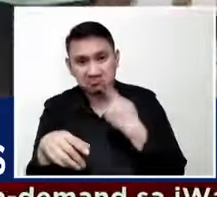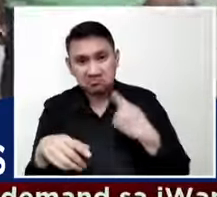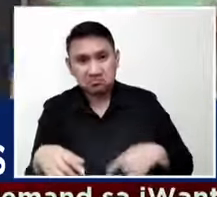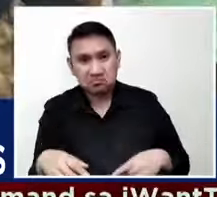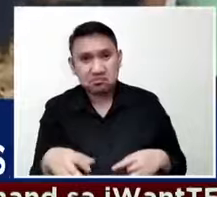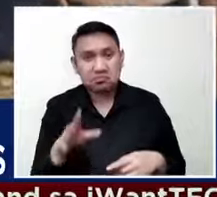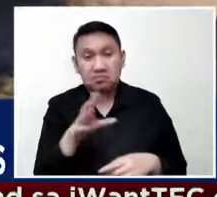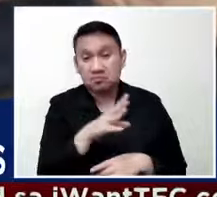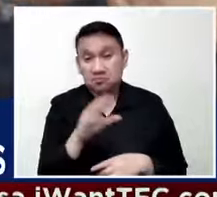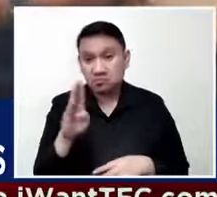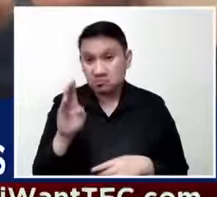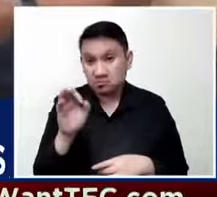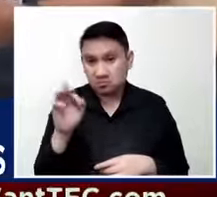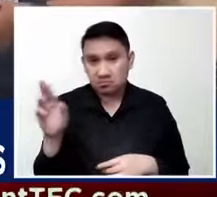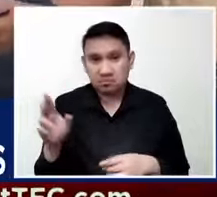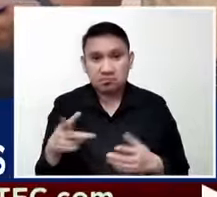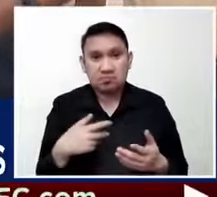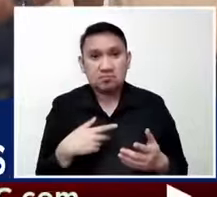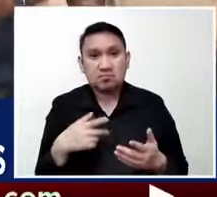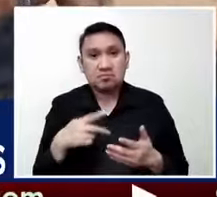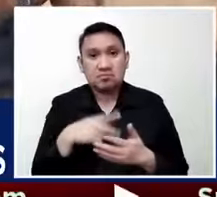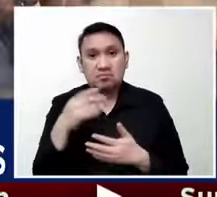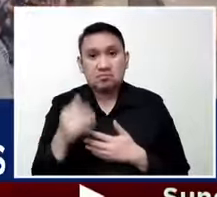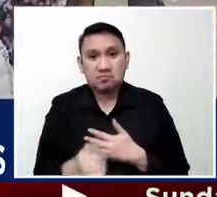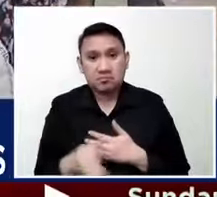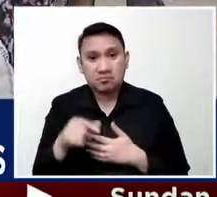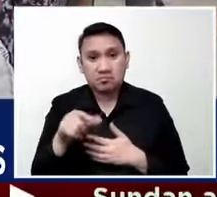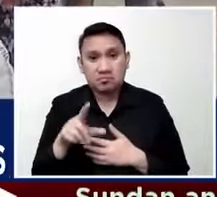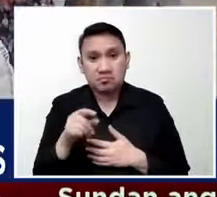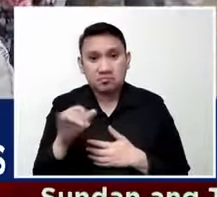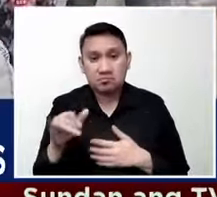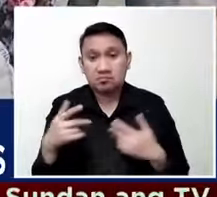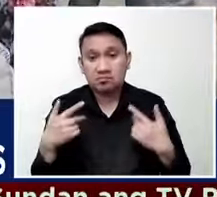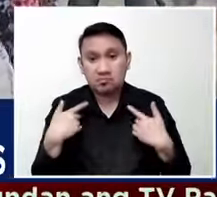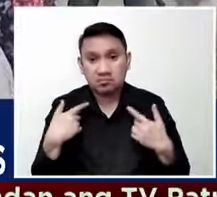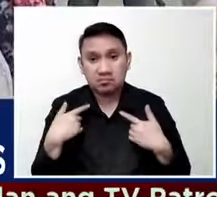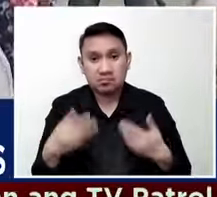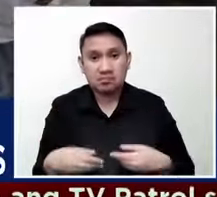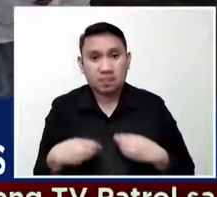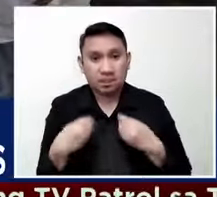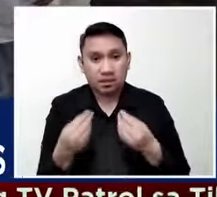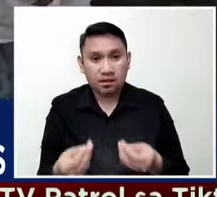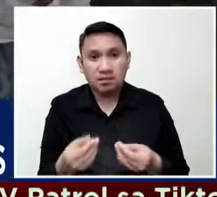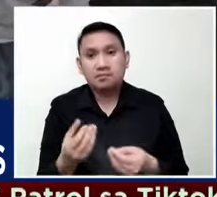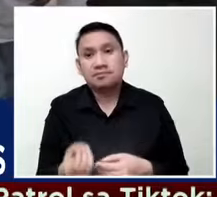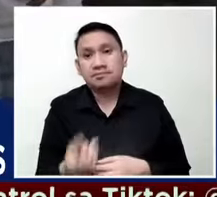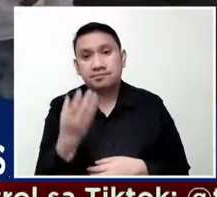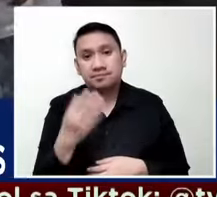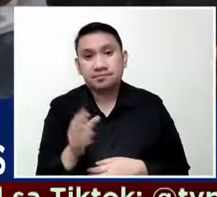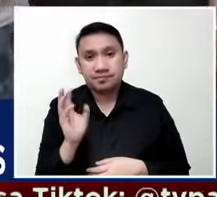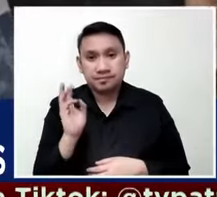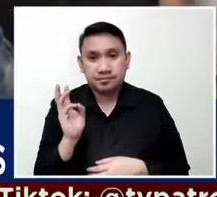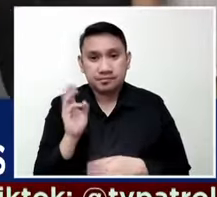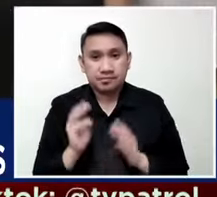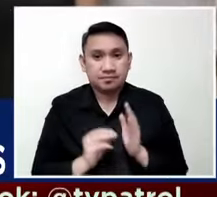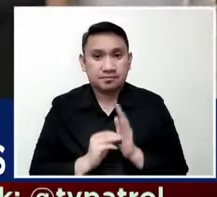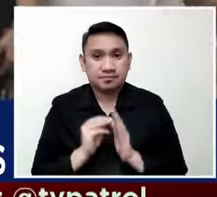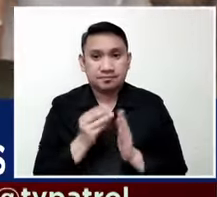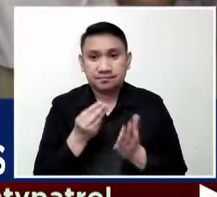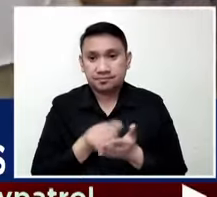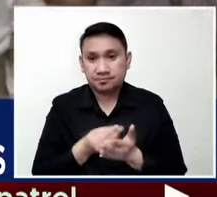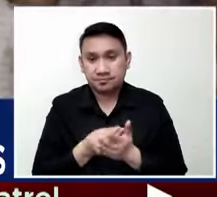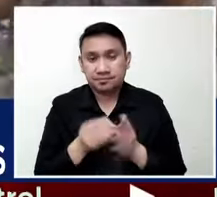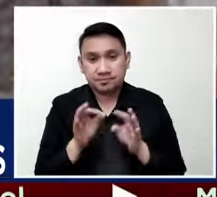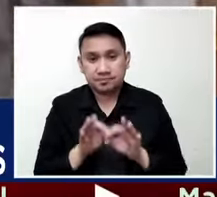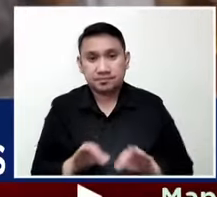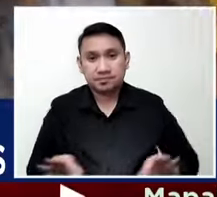Inilunsad ng BFAR ang Project Layag West Philippine Sea, kung saan namahagi sila ng aabot sa 60 milyong piso na halaga